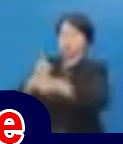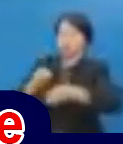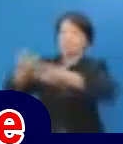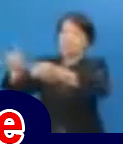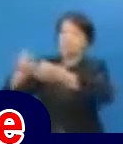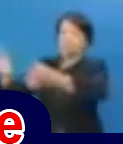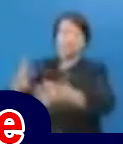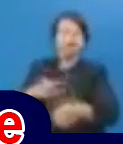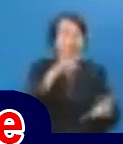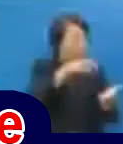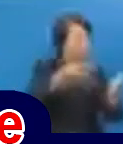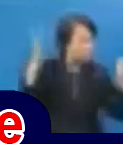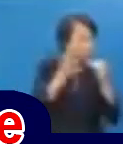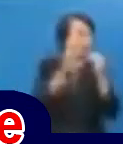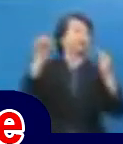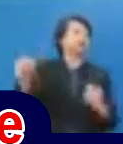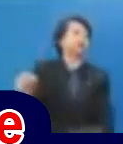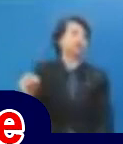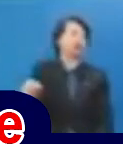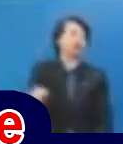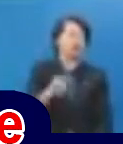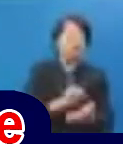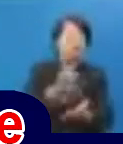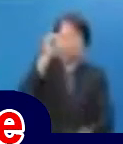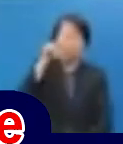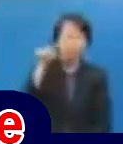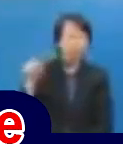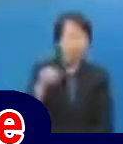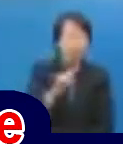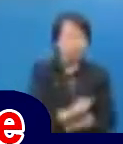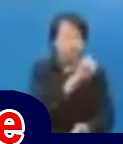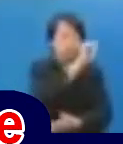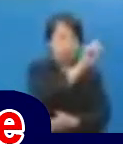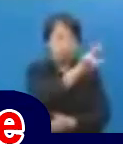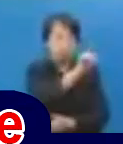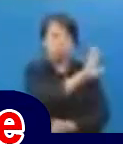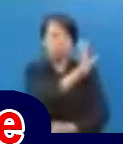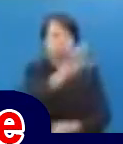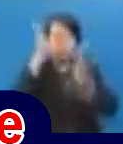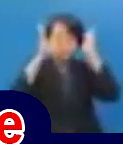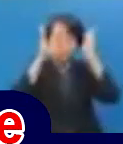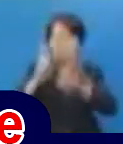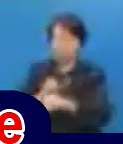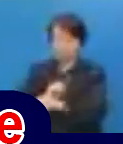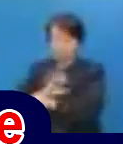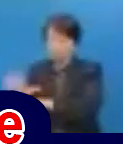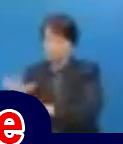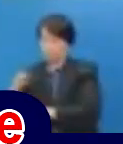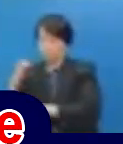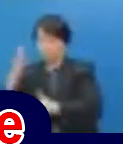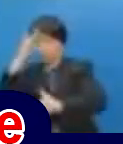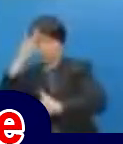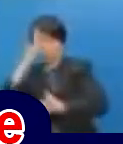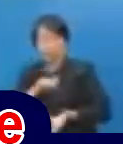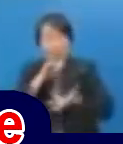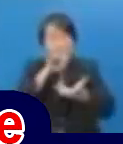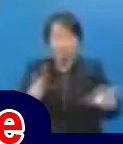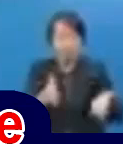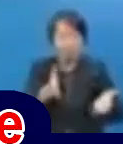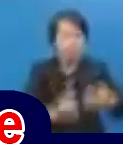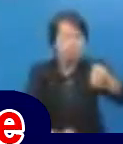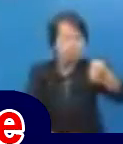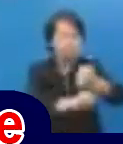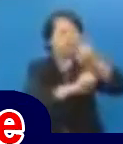kita bantah. Bagi faham yang tu. Yang lain yang Muhammad Arau jangan bimbang. COVID-19 dan pakai rancangan ini kita